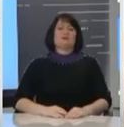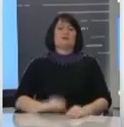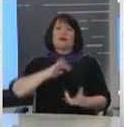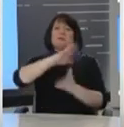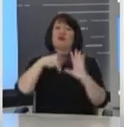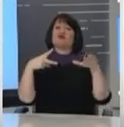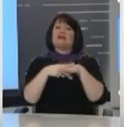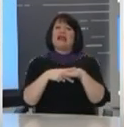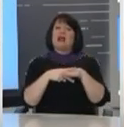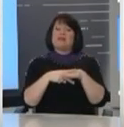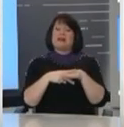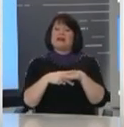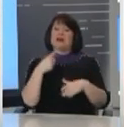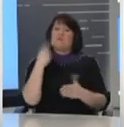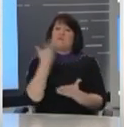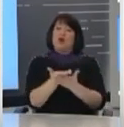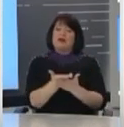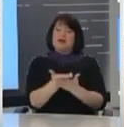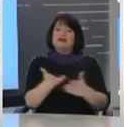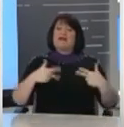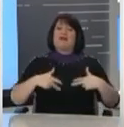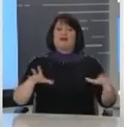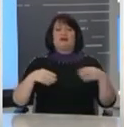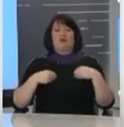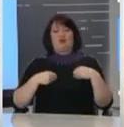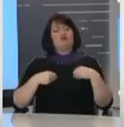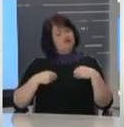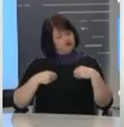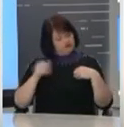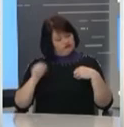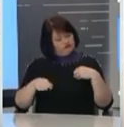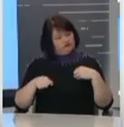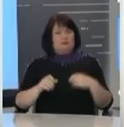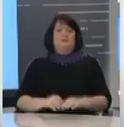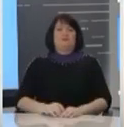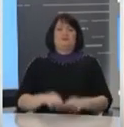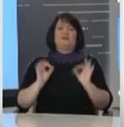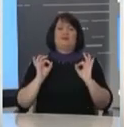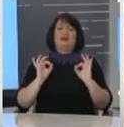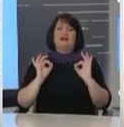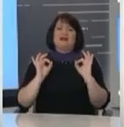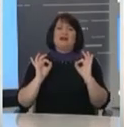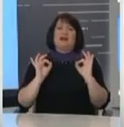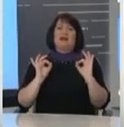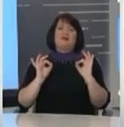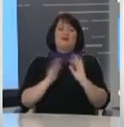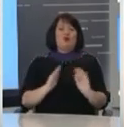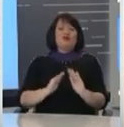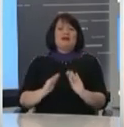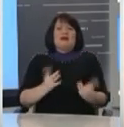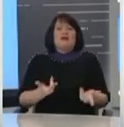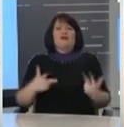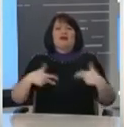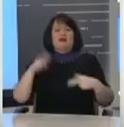Παγκόσμιας Τράπεζας, την οποία δέχθηκε η κυβέρνηση χωρίς καμία αντίρρηση. Και βεβαίως δεν μπορεί να διασφαλιστεί η